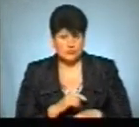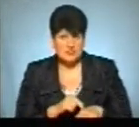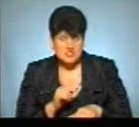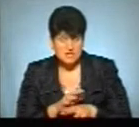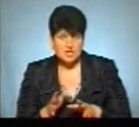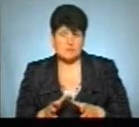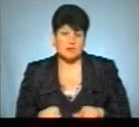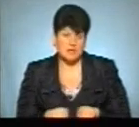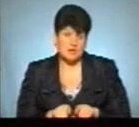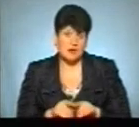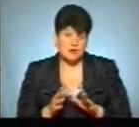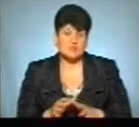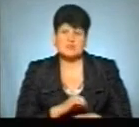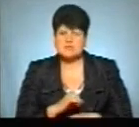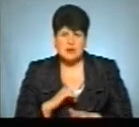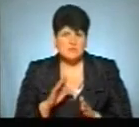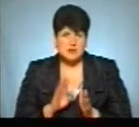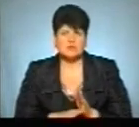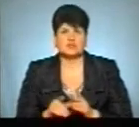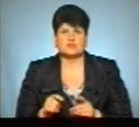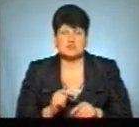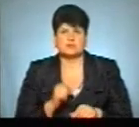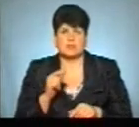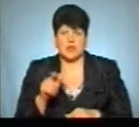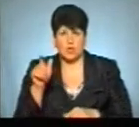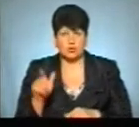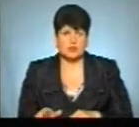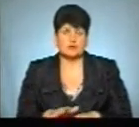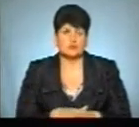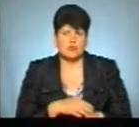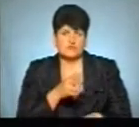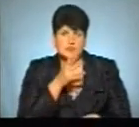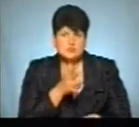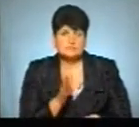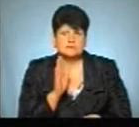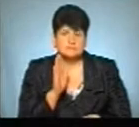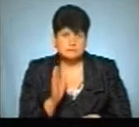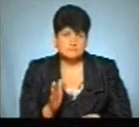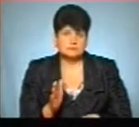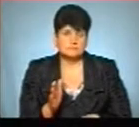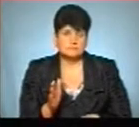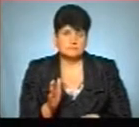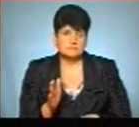Ну, найгірше те, що зачепило людину, і вона буде тривалий час, наскільки я зрозумів з сюжету,